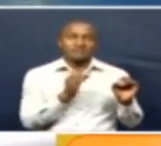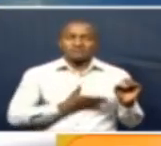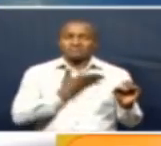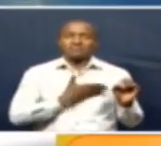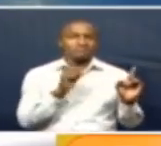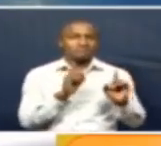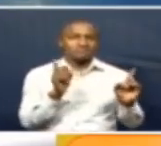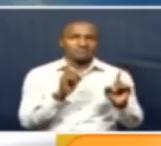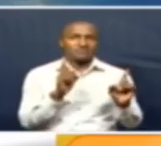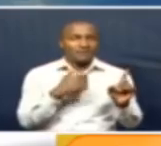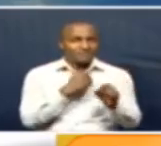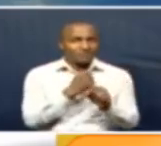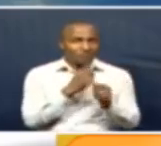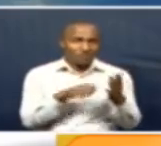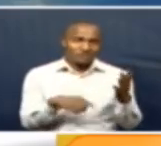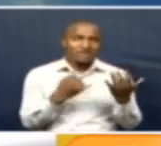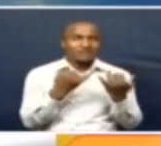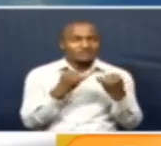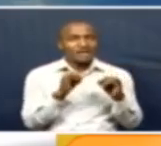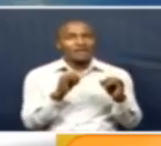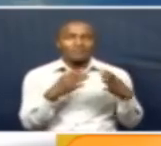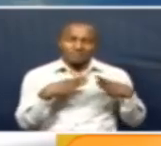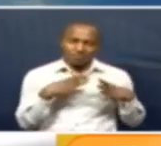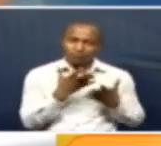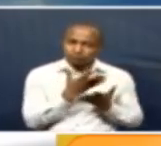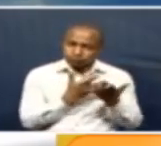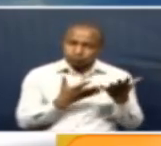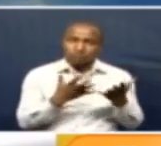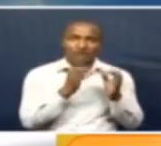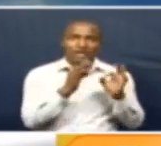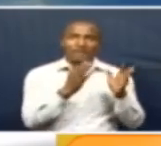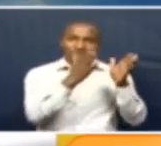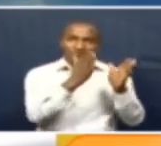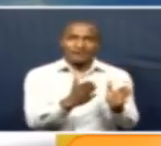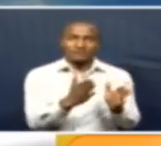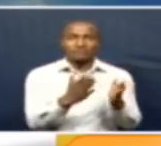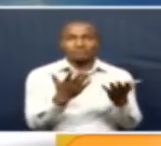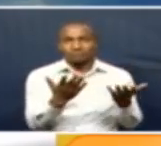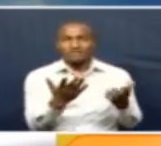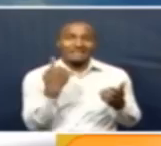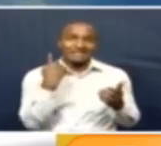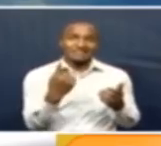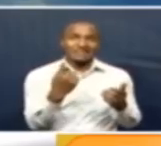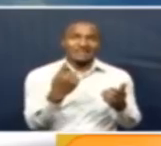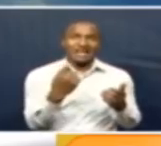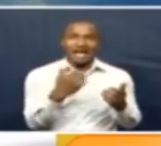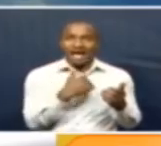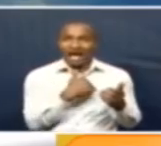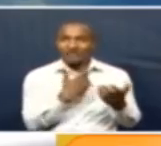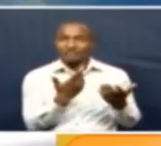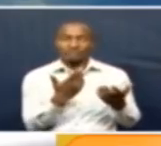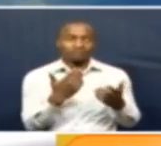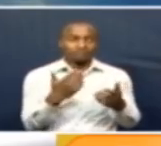kitu ninafanyanga ni kujaribu kufikia watu sana na kama ni mtu amekuja hata kama jana nilikuwa na wengi sex workers in my